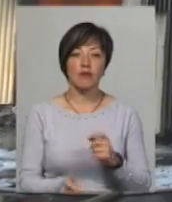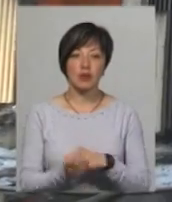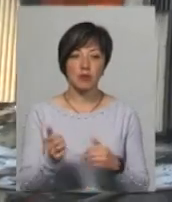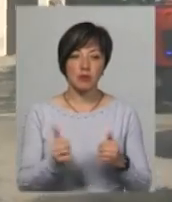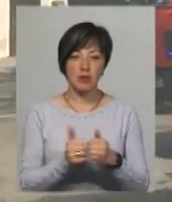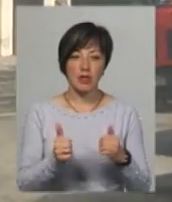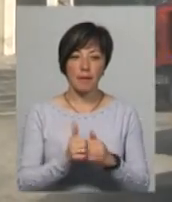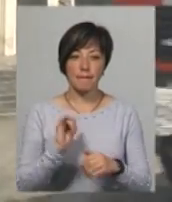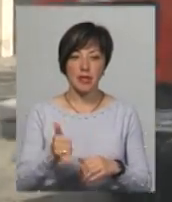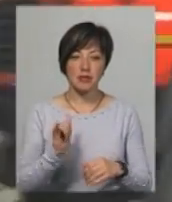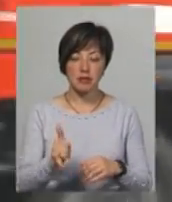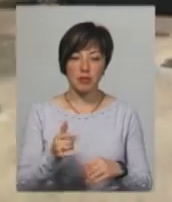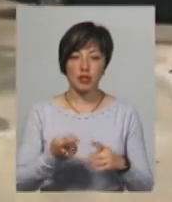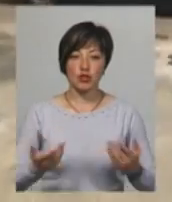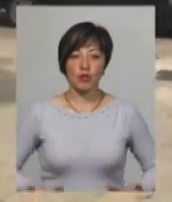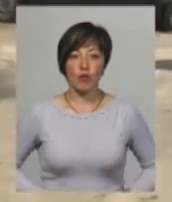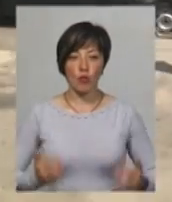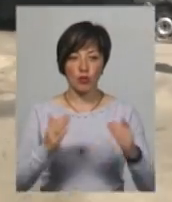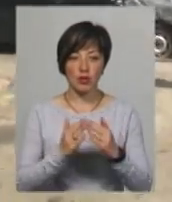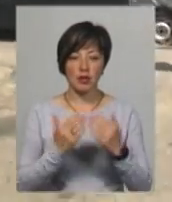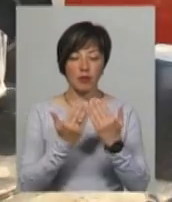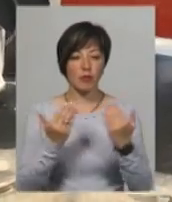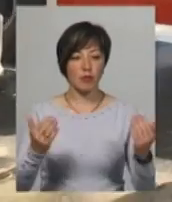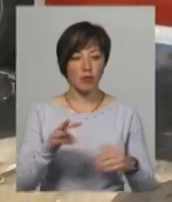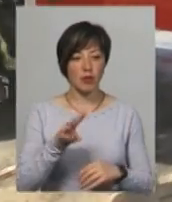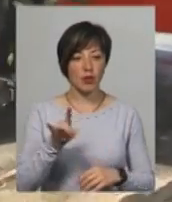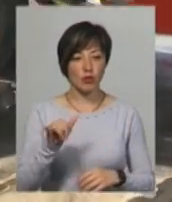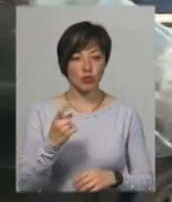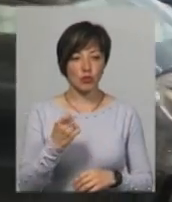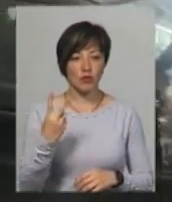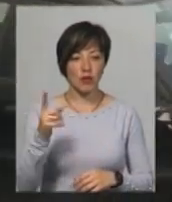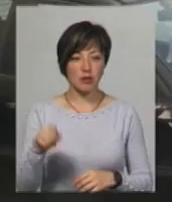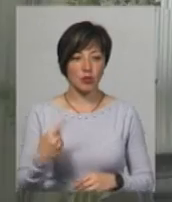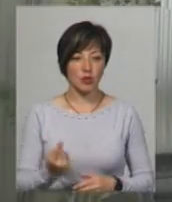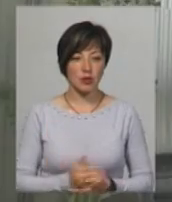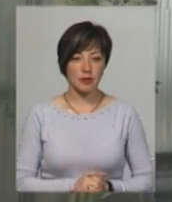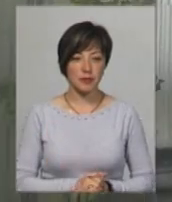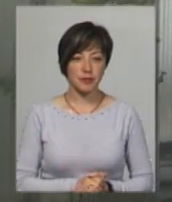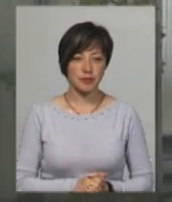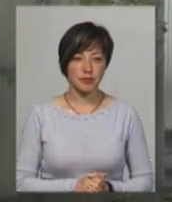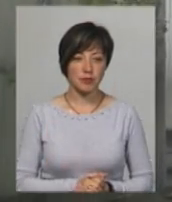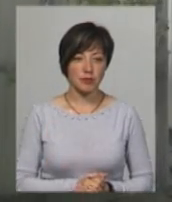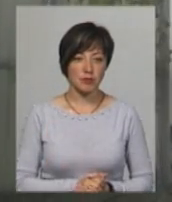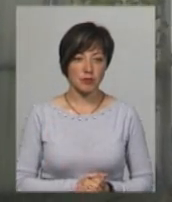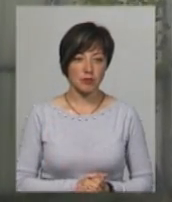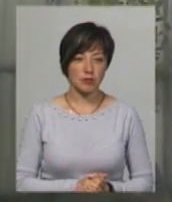поблизу бензозаправки та житлового будинку на проспекті Миру, 102/1.